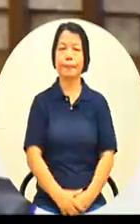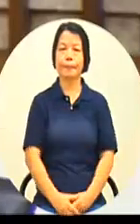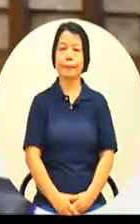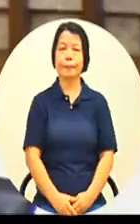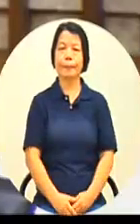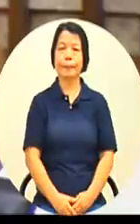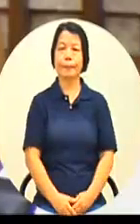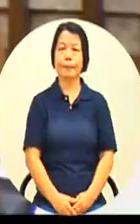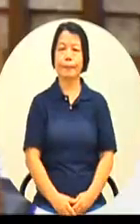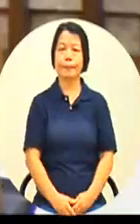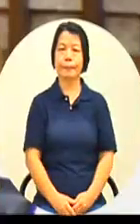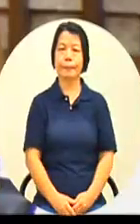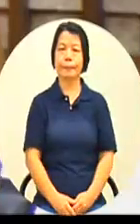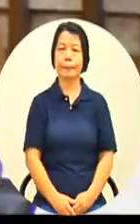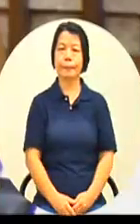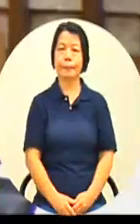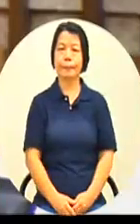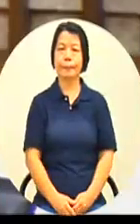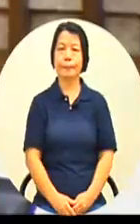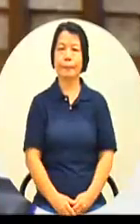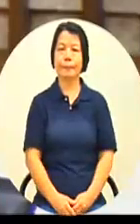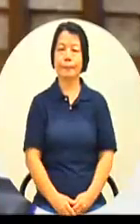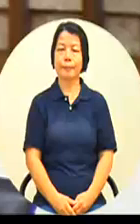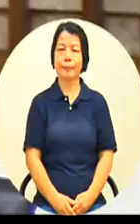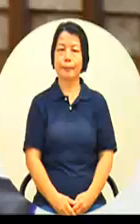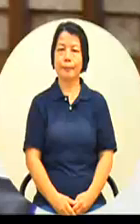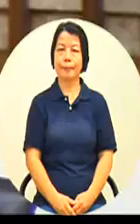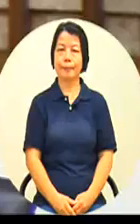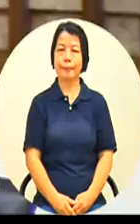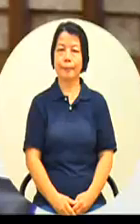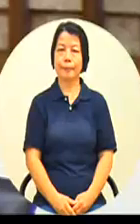了不了，分也看贵啊！